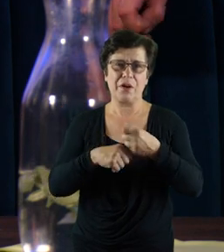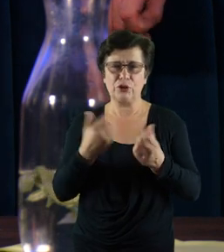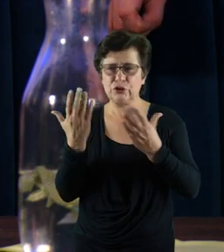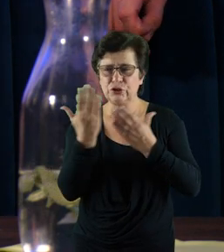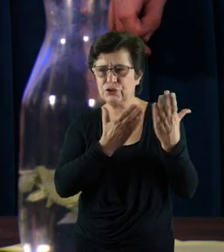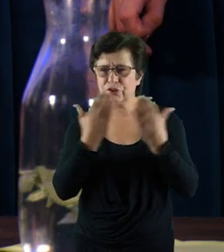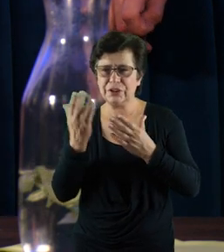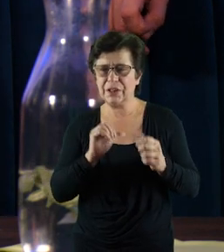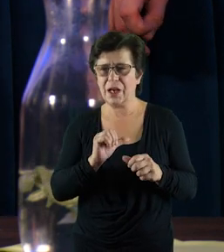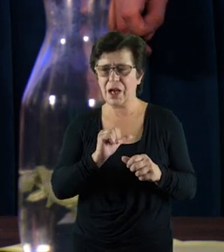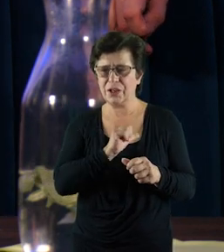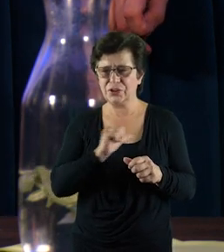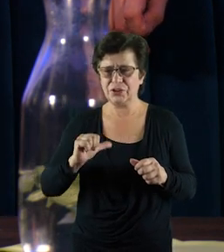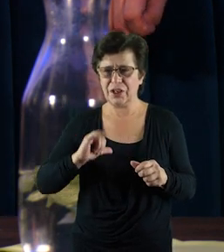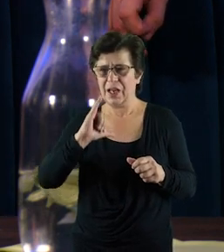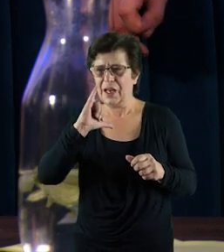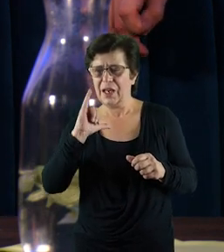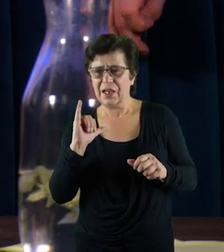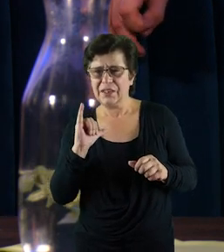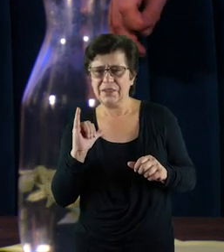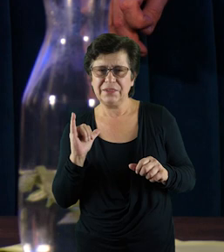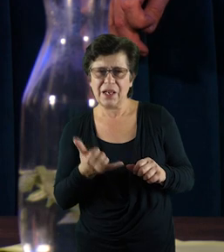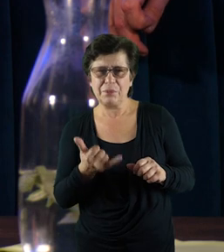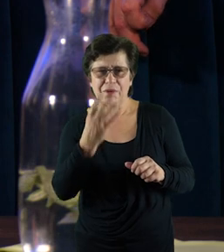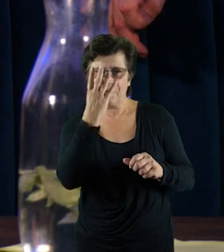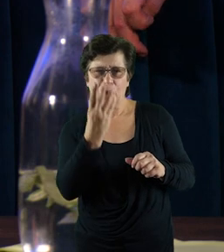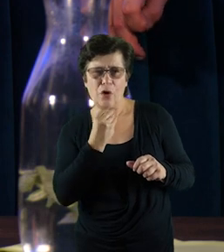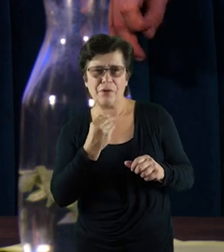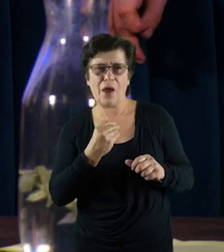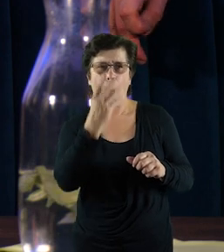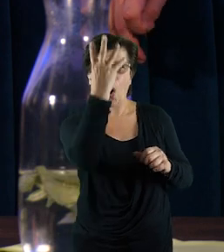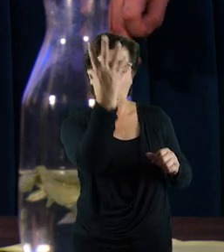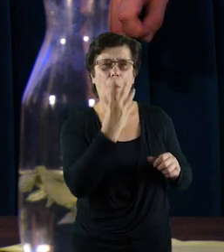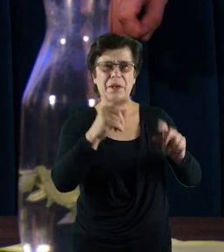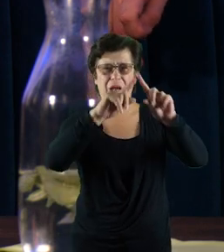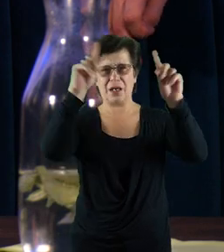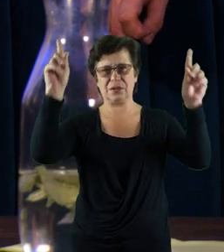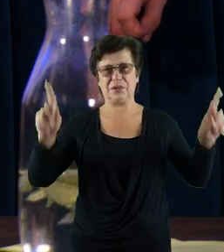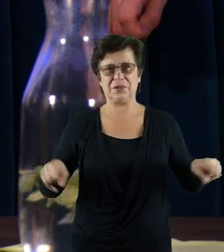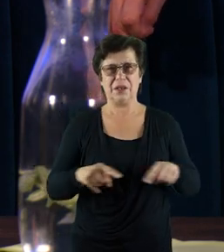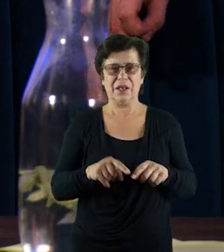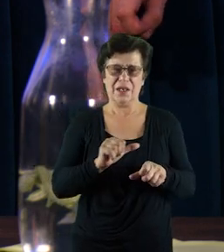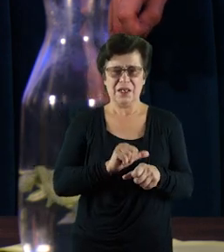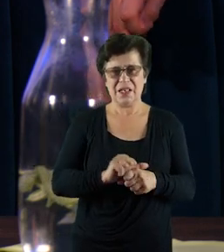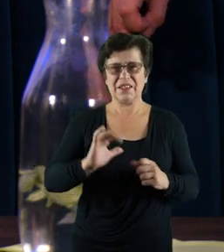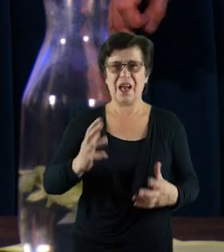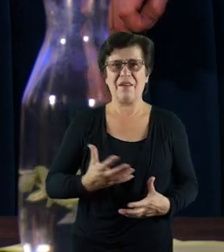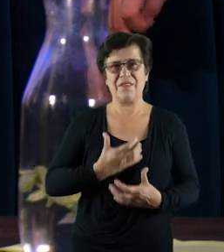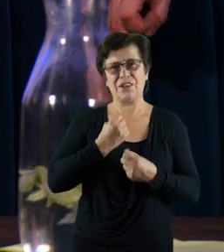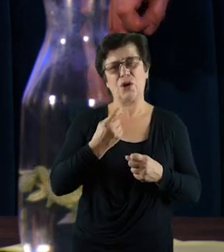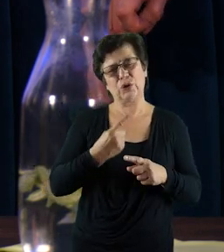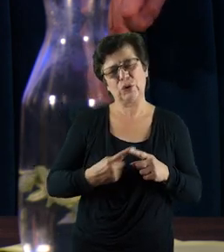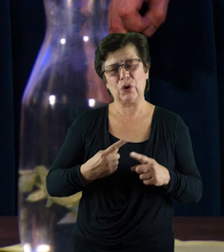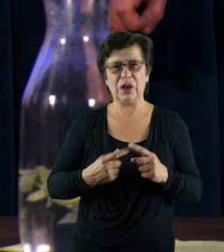Tam są opisy pewnych zdarzeń, które mogłyby się wydarzyć na obrazie. I ten Przybość jest naprawdę zachwycający. I trochę żałuję,